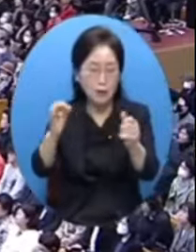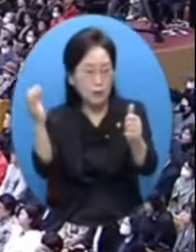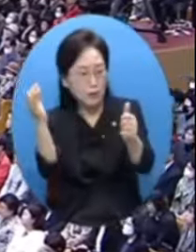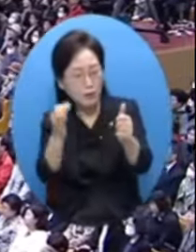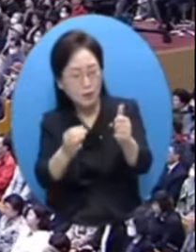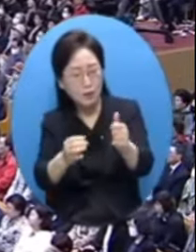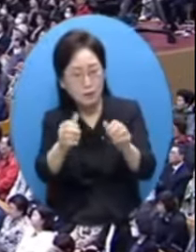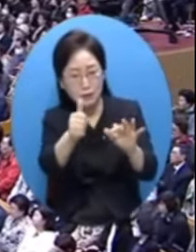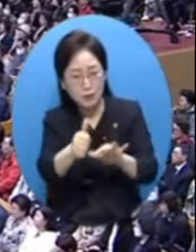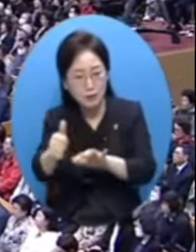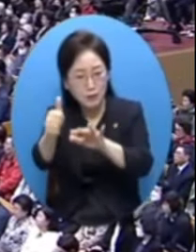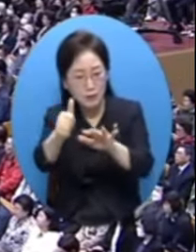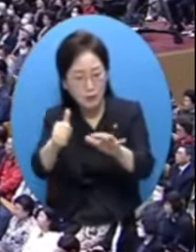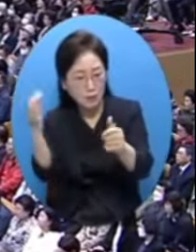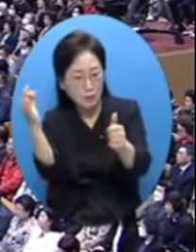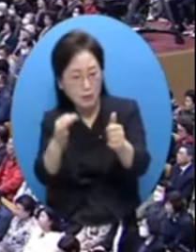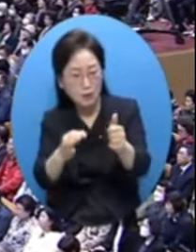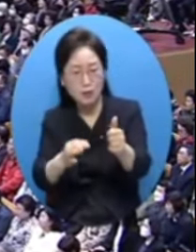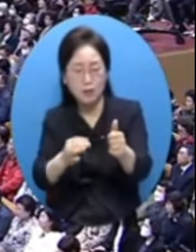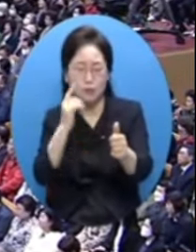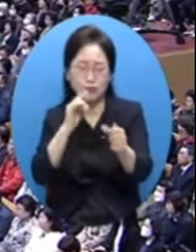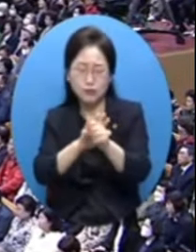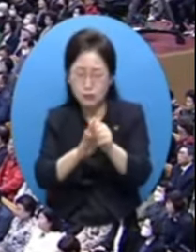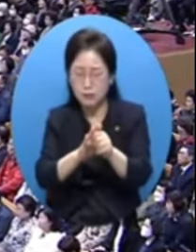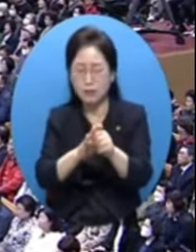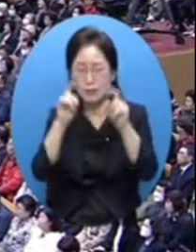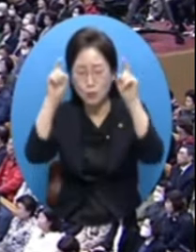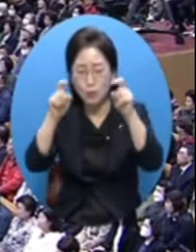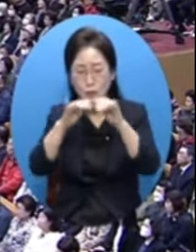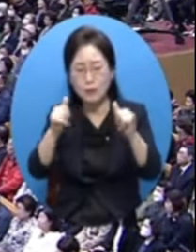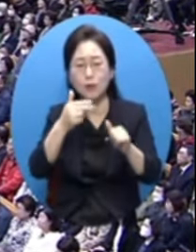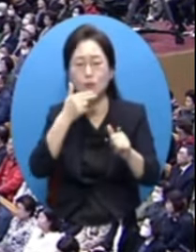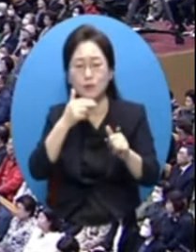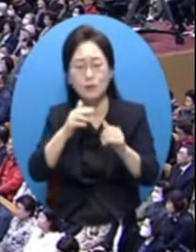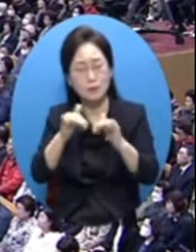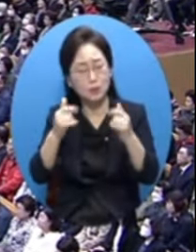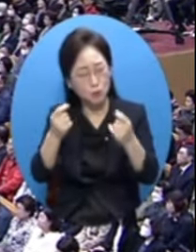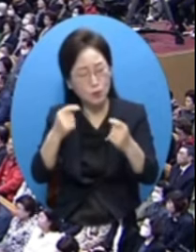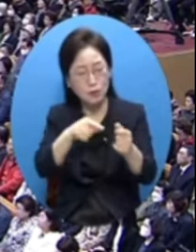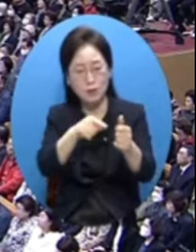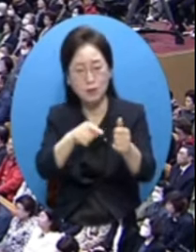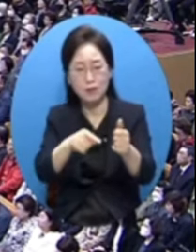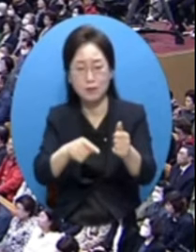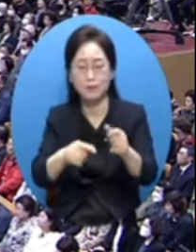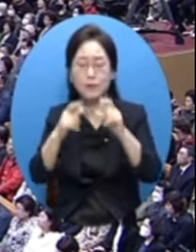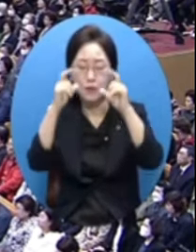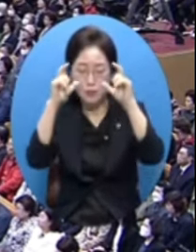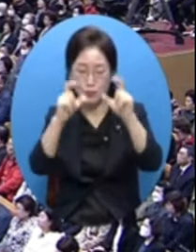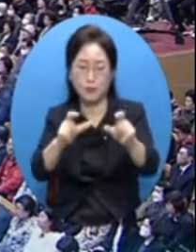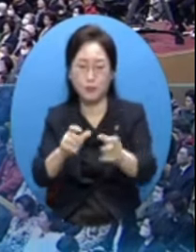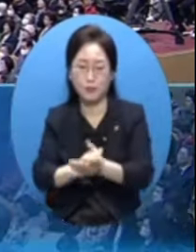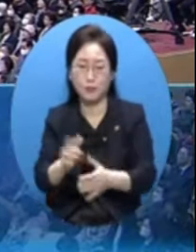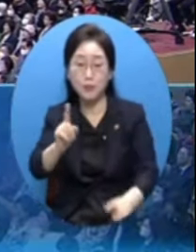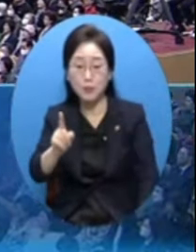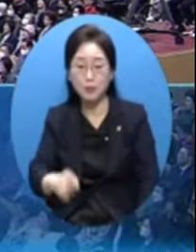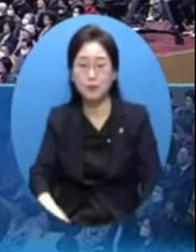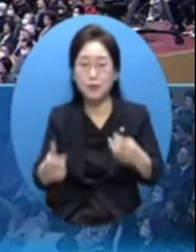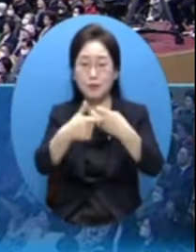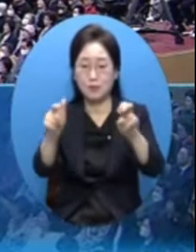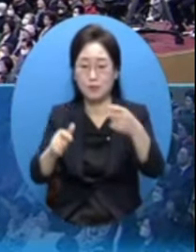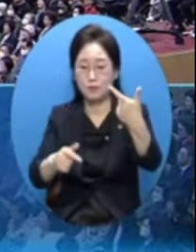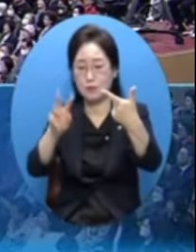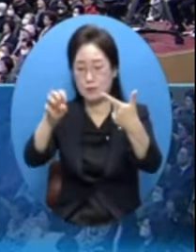그들이 불쌍해 보여서 주님이 간절하게 저들에게 말씀을 선포하셨습니다. 마가복음 6장